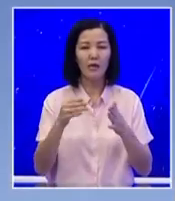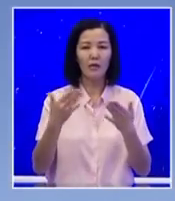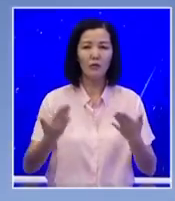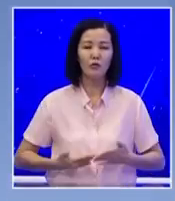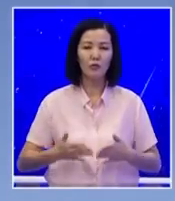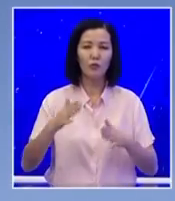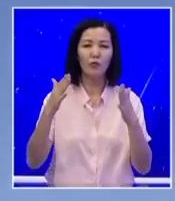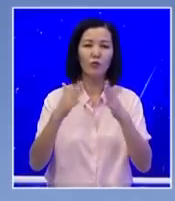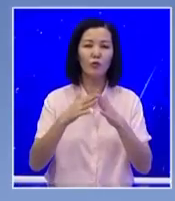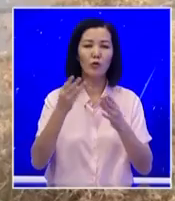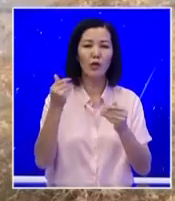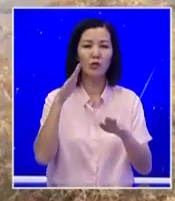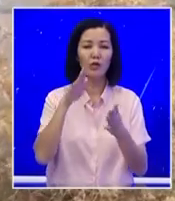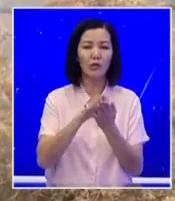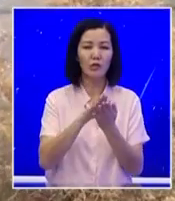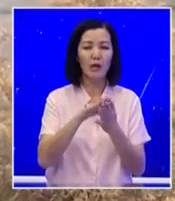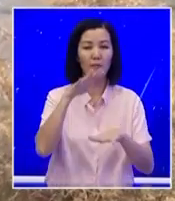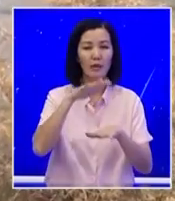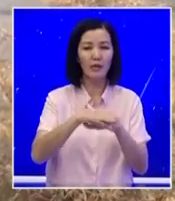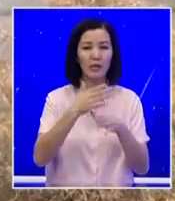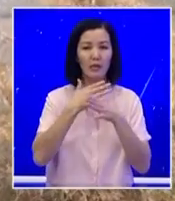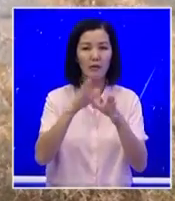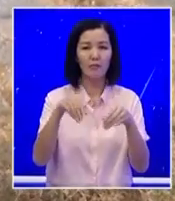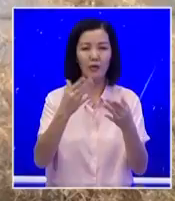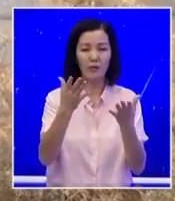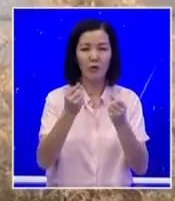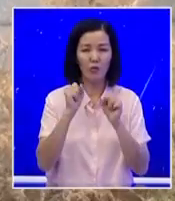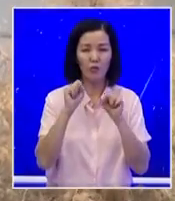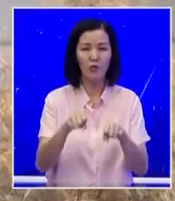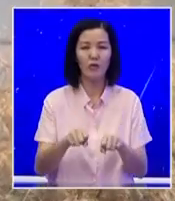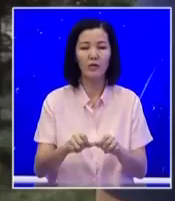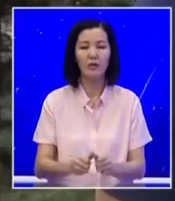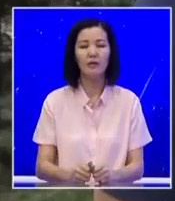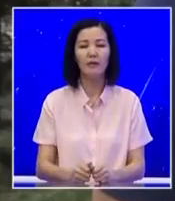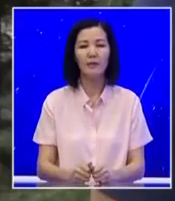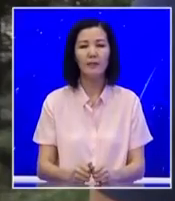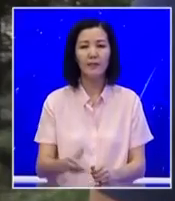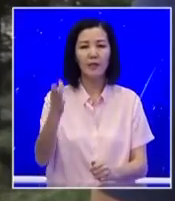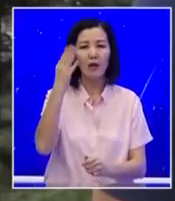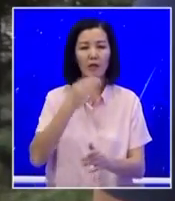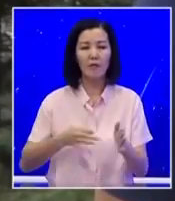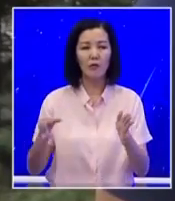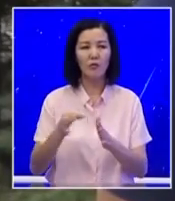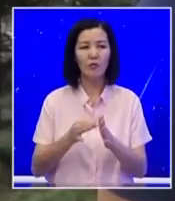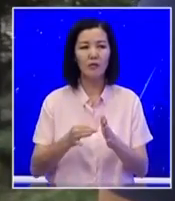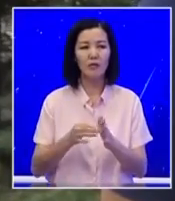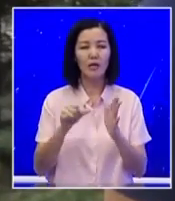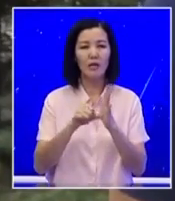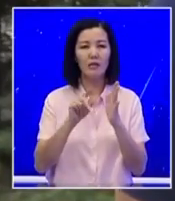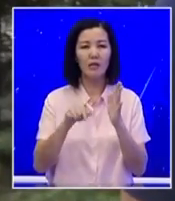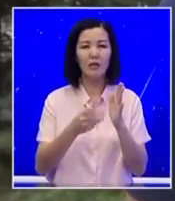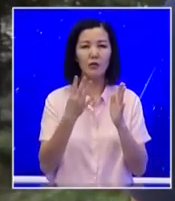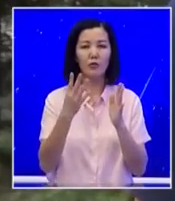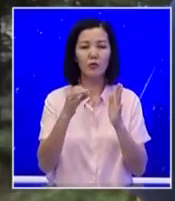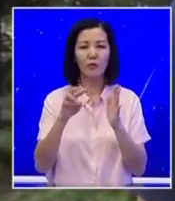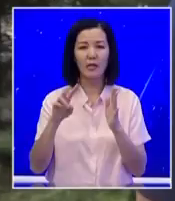арқылы рәсімделеді. Осы жобамен берілетін пәтерлердің дені мына аумақтарда орналасқан. Алматы облысында 6-4 миллиард теңге бөлінді.